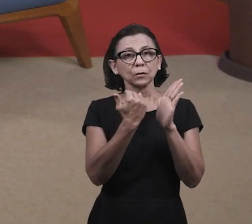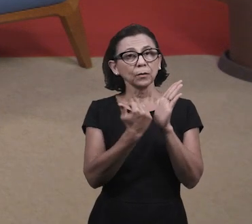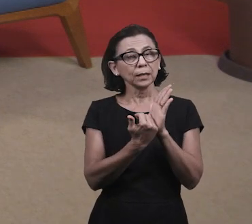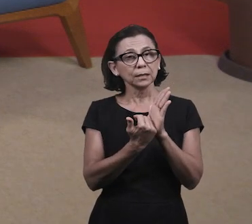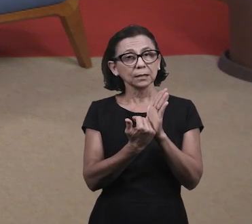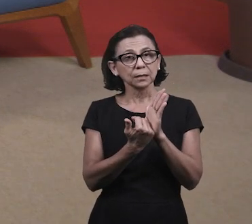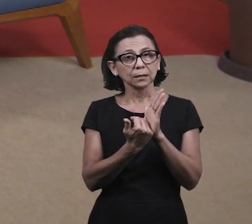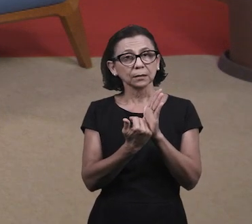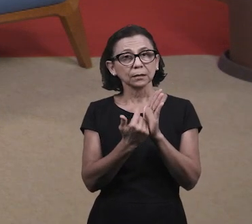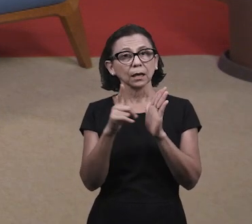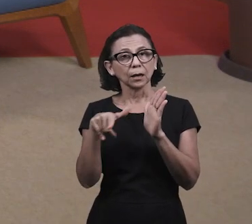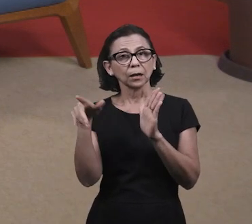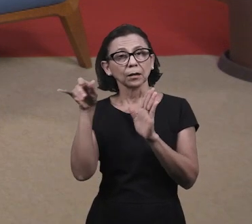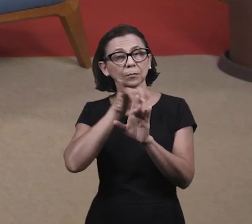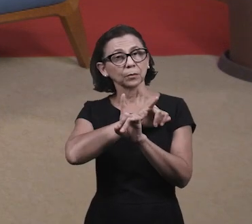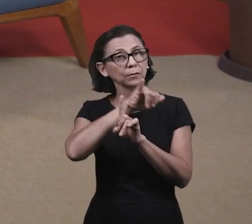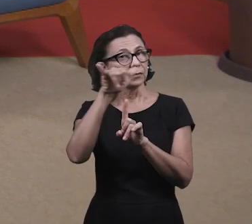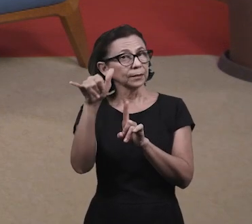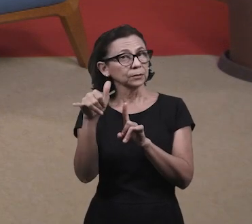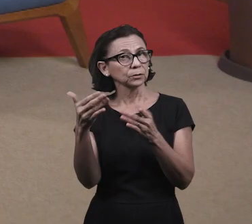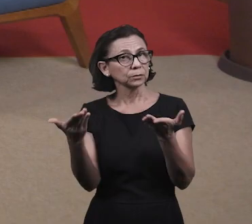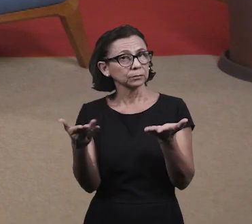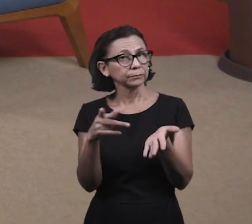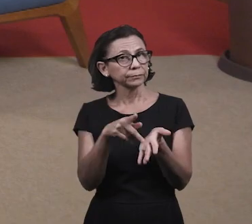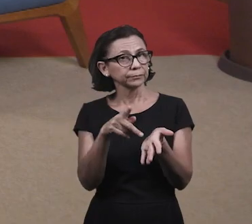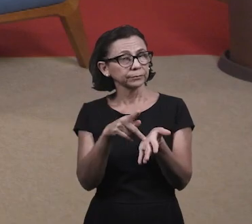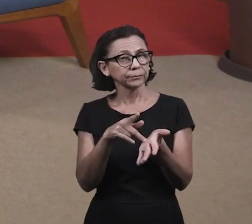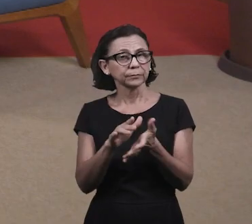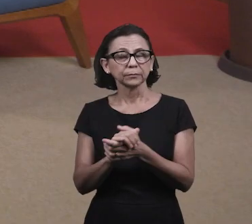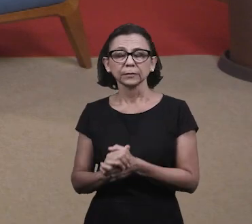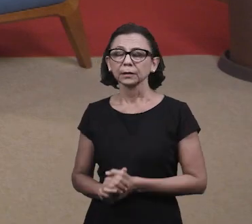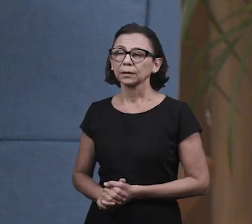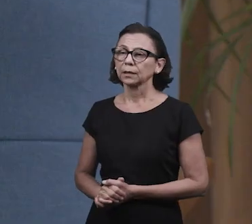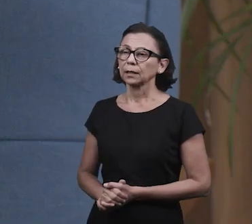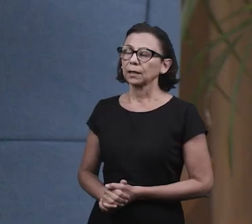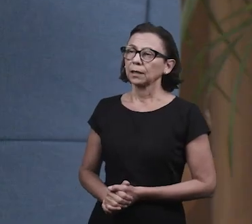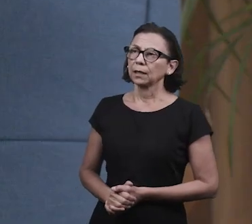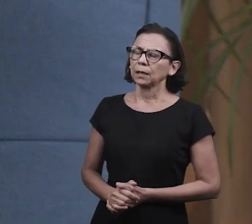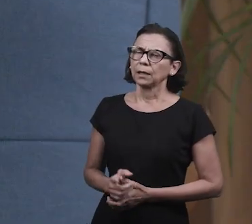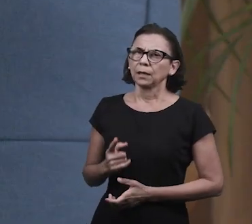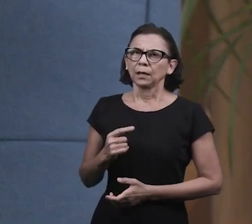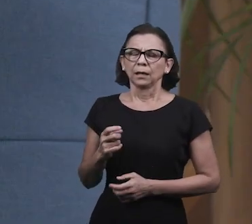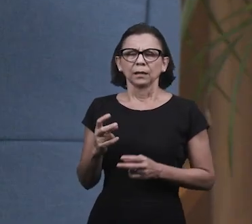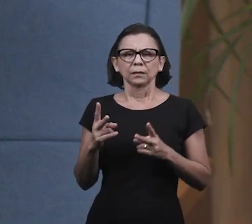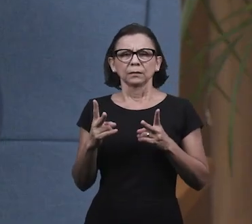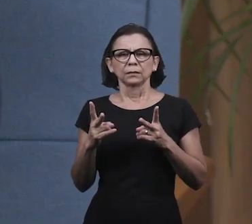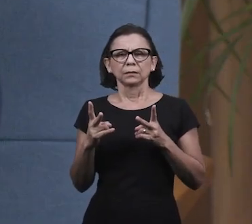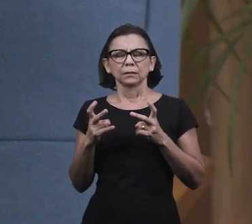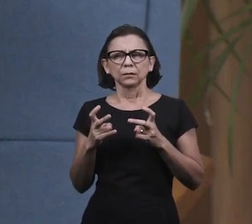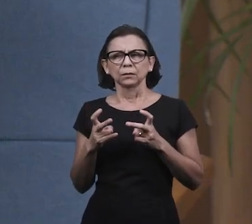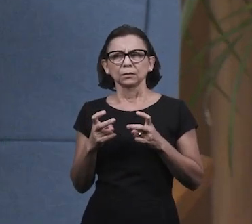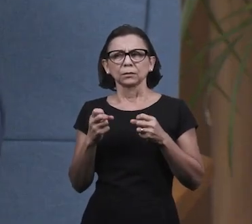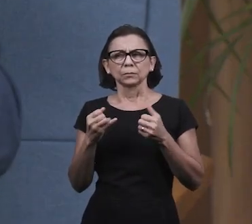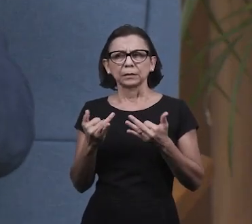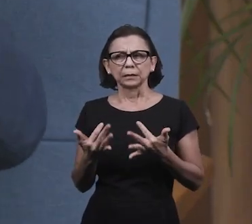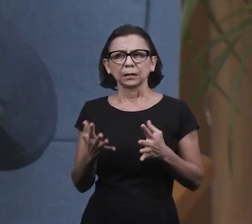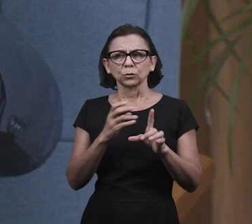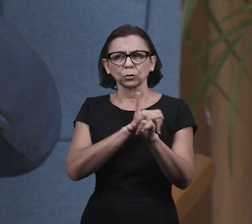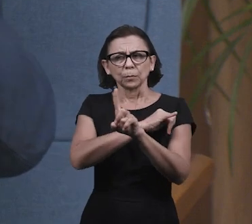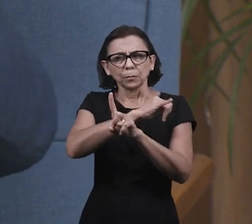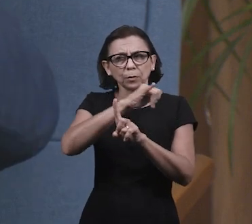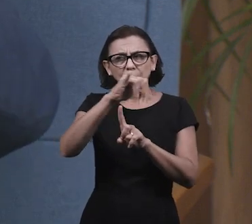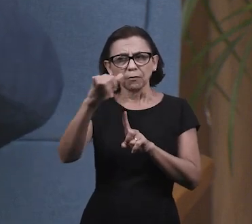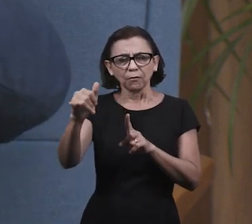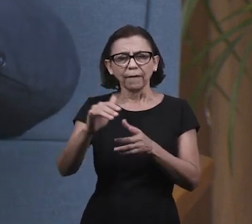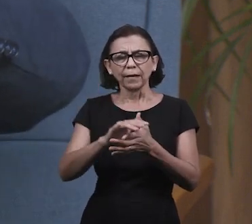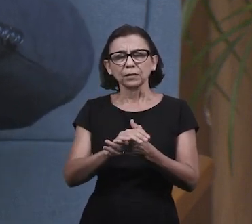séquence. Tout est prophétique. Alors, je reviens à reprendre ici. Regardez bien que l'application est